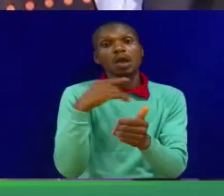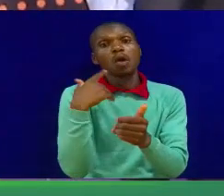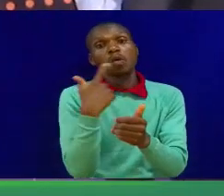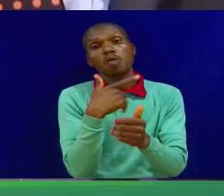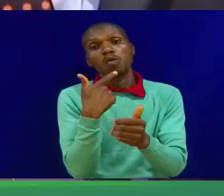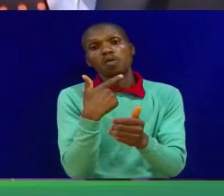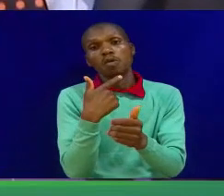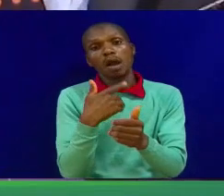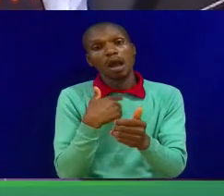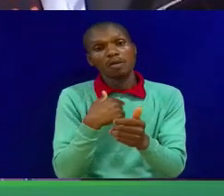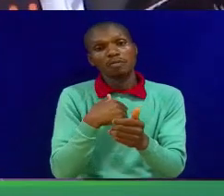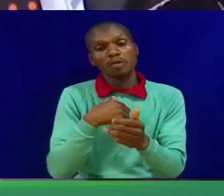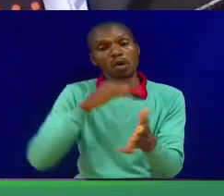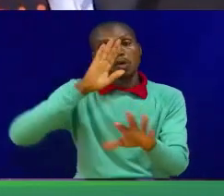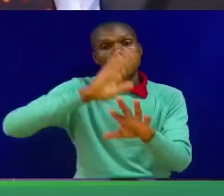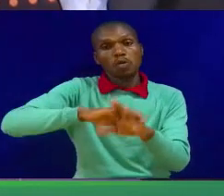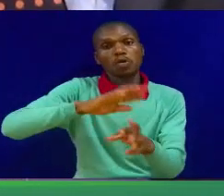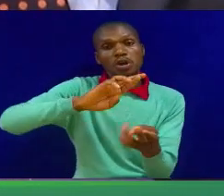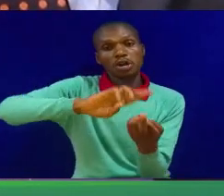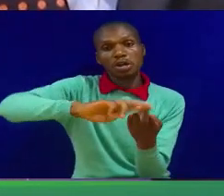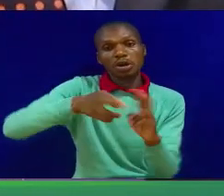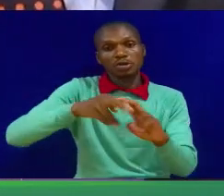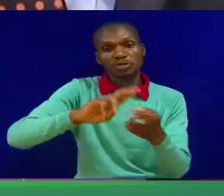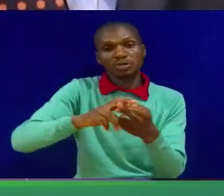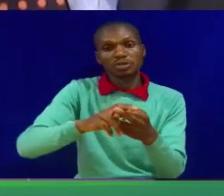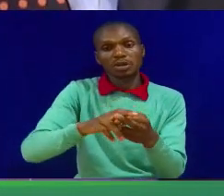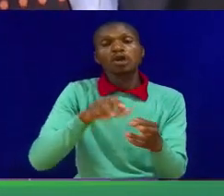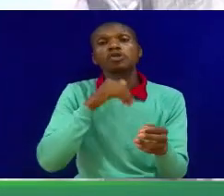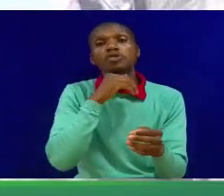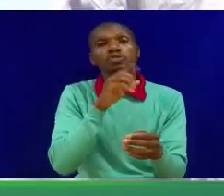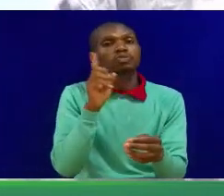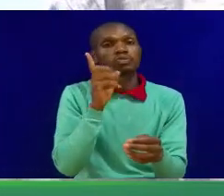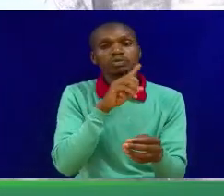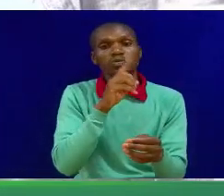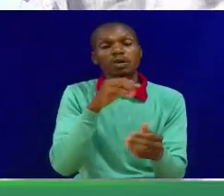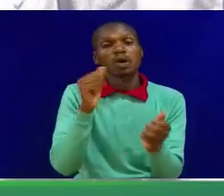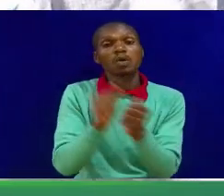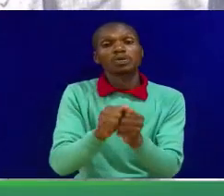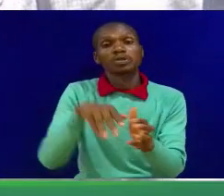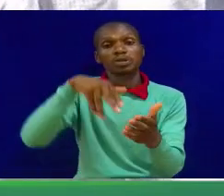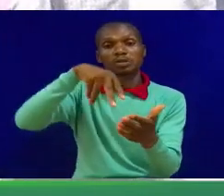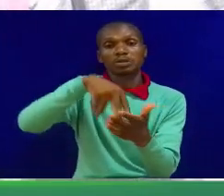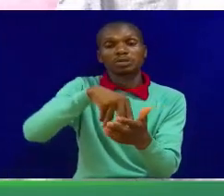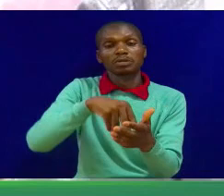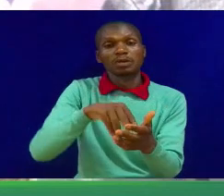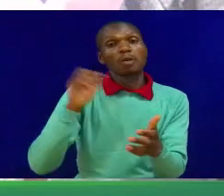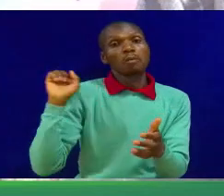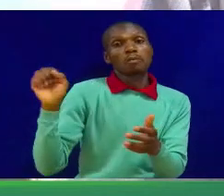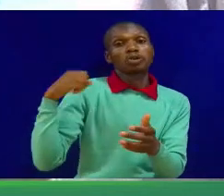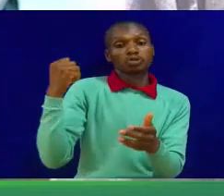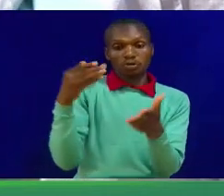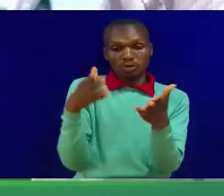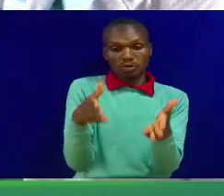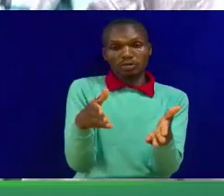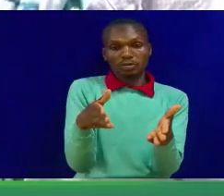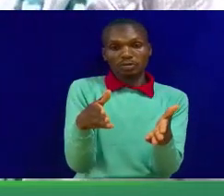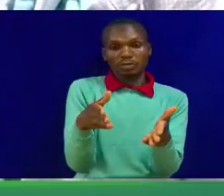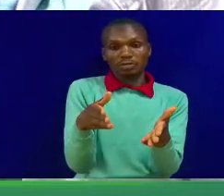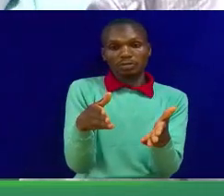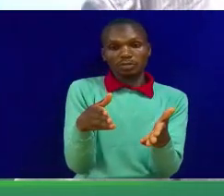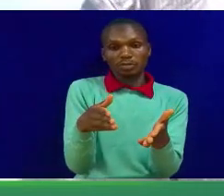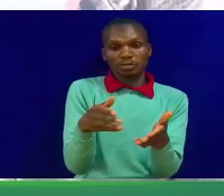mate obuya mba twara liberera asoburwanereri wabo. The political class should refrain from hate